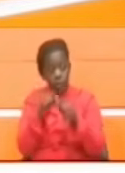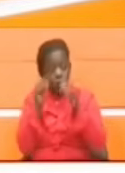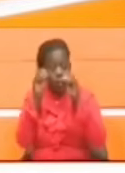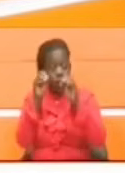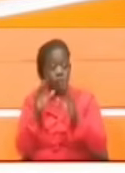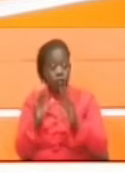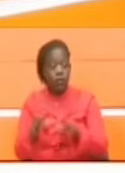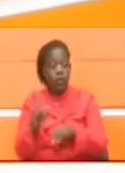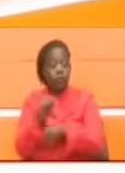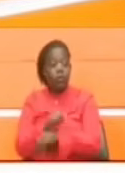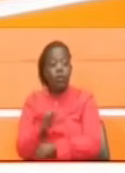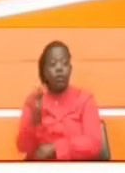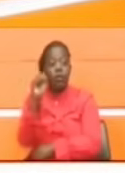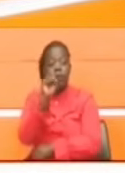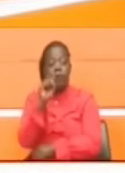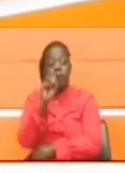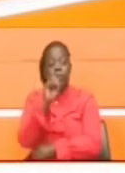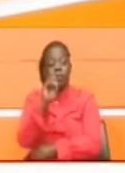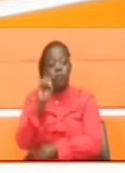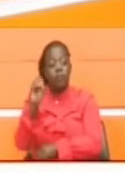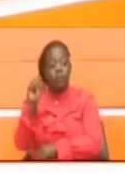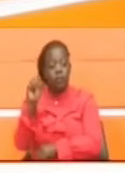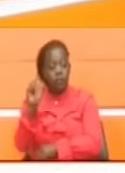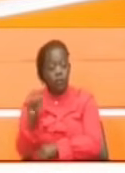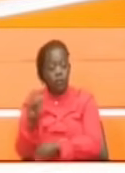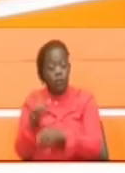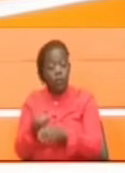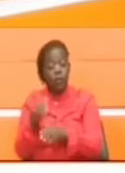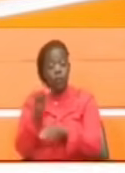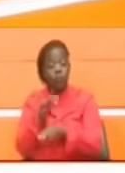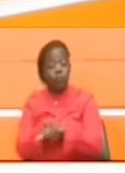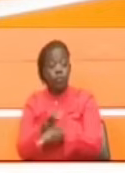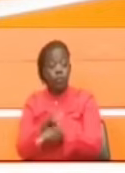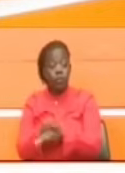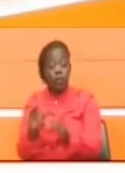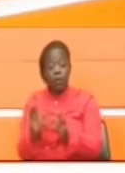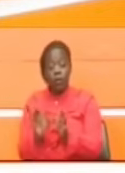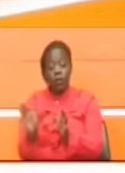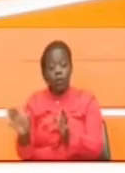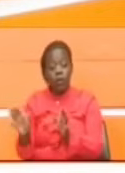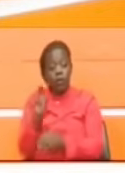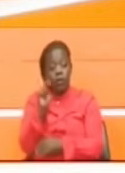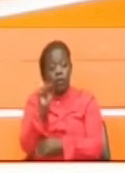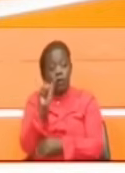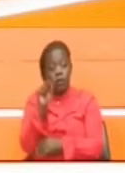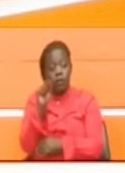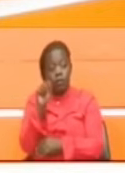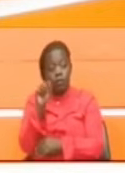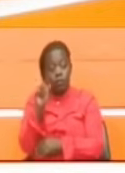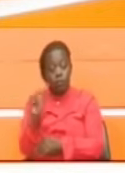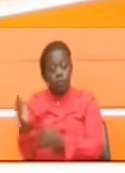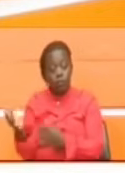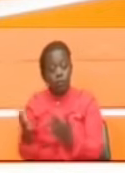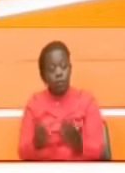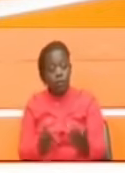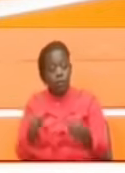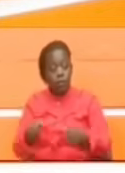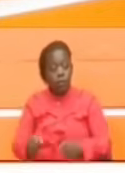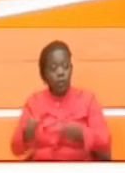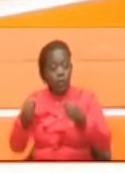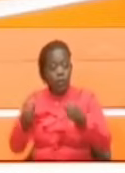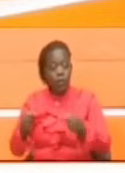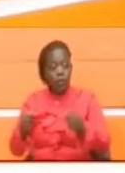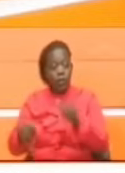abasomesa abesomero lya Seta Junior School mu kibuga eche mukono etabi heriye nabutinga banirize chikopo cheba wangu demo